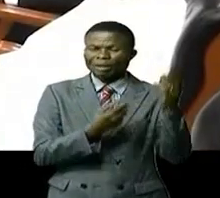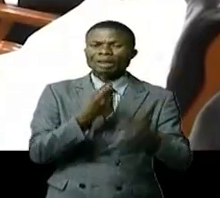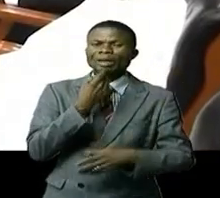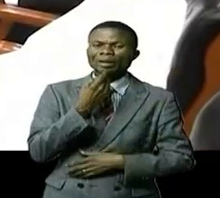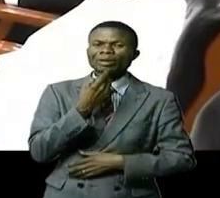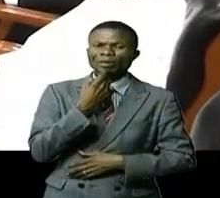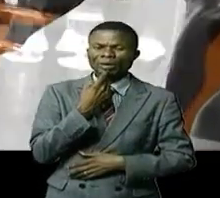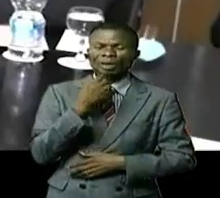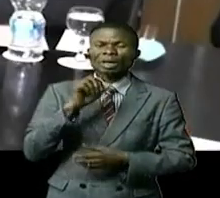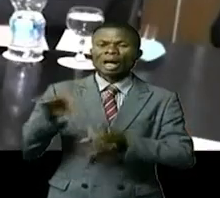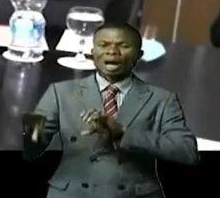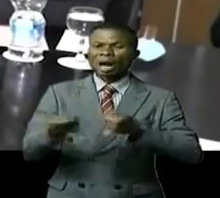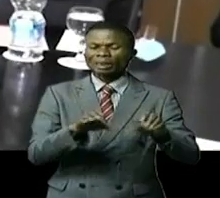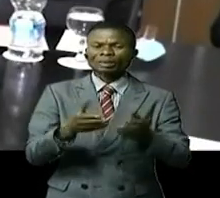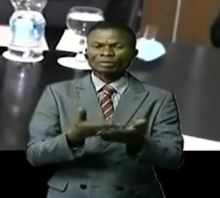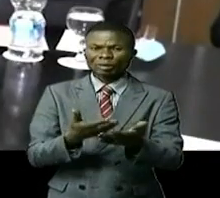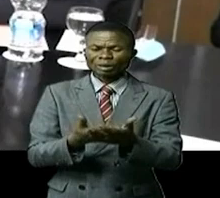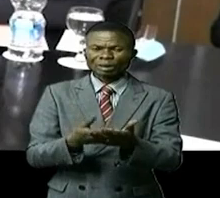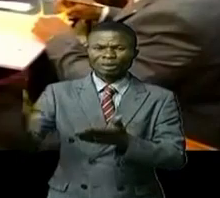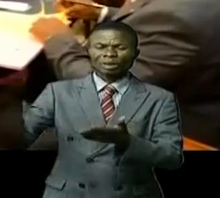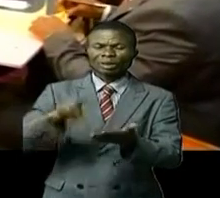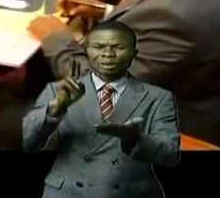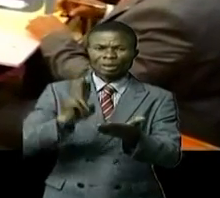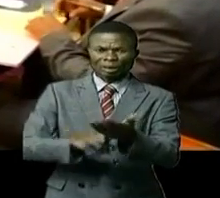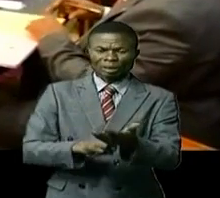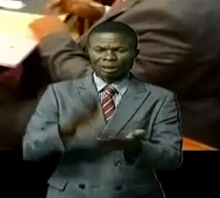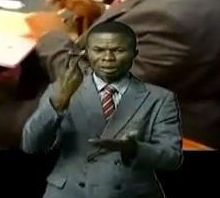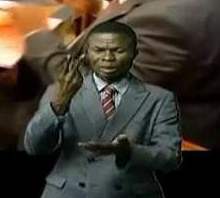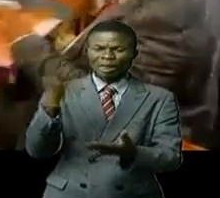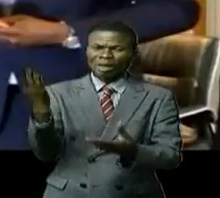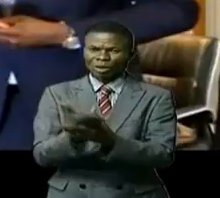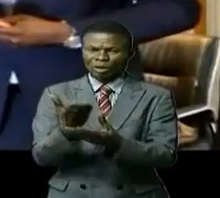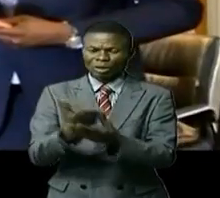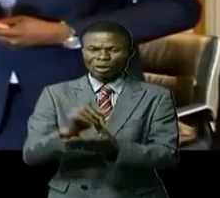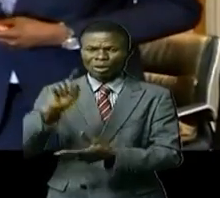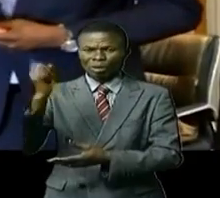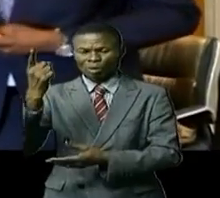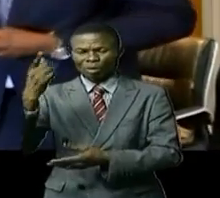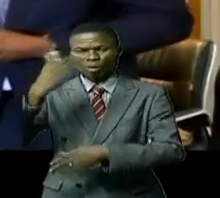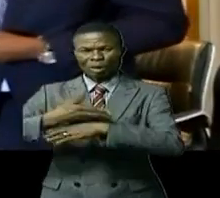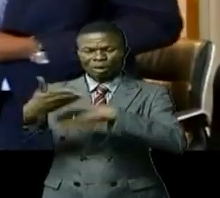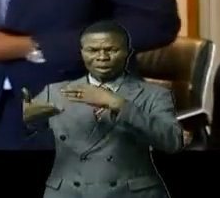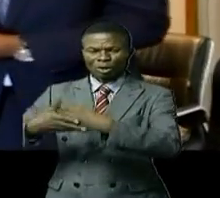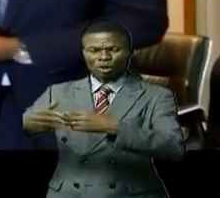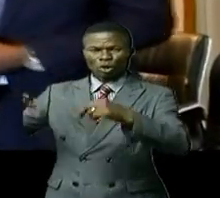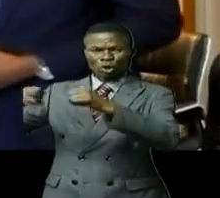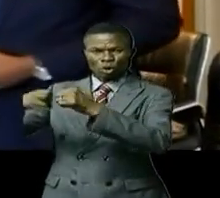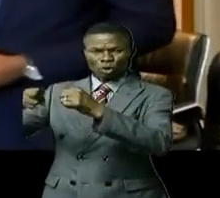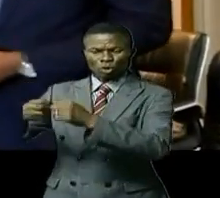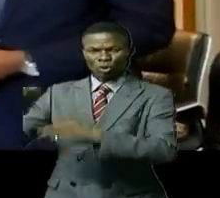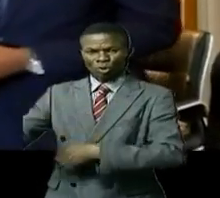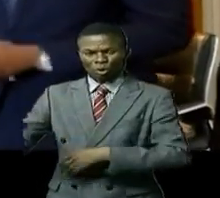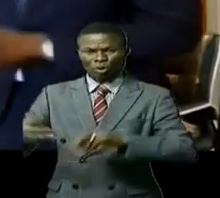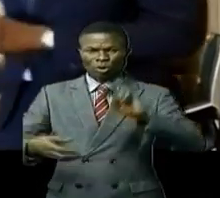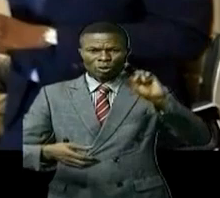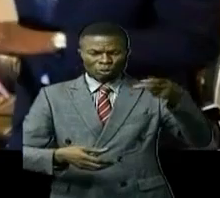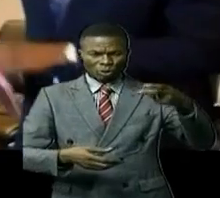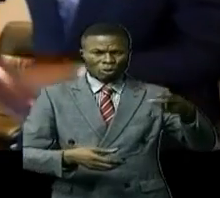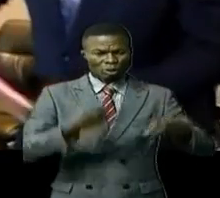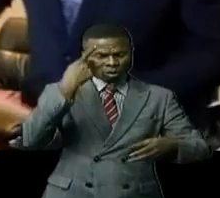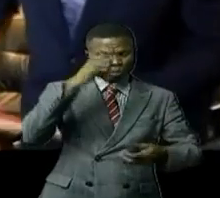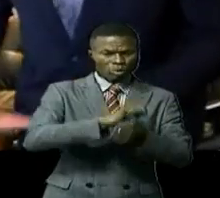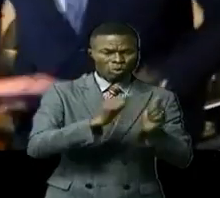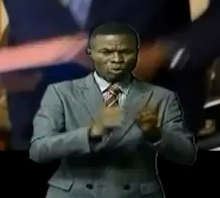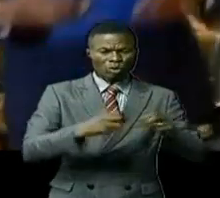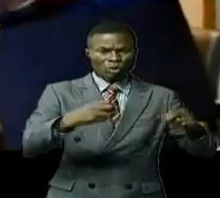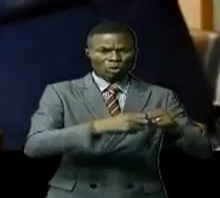de cet événement, à savoir la signature de deux contrats, l'un pour la construction de la centrale hydroélectrique et l'autre, la